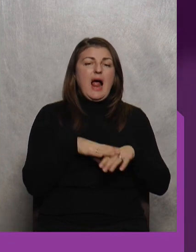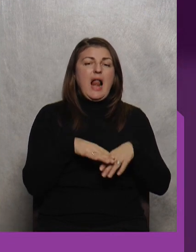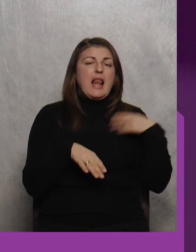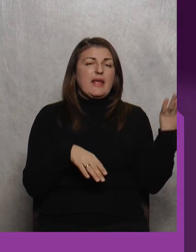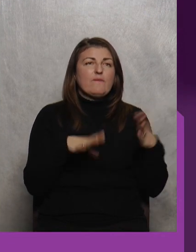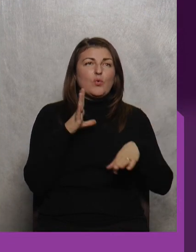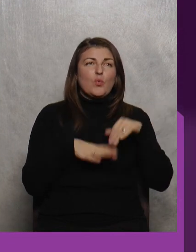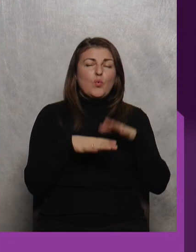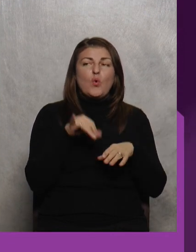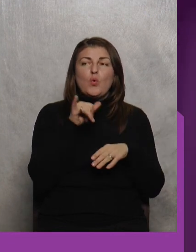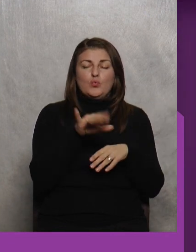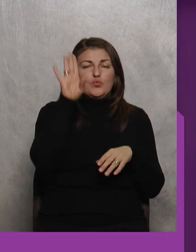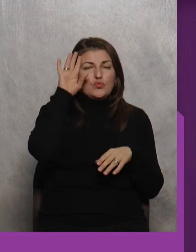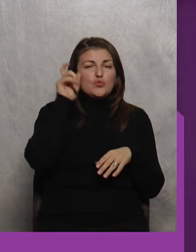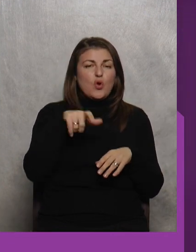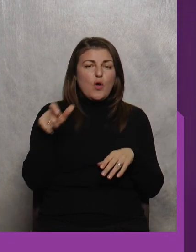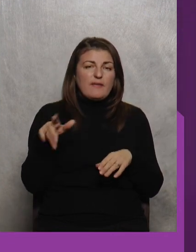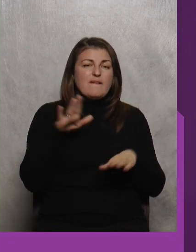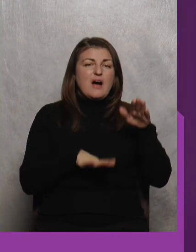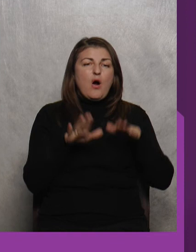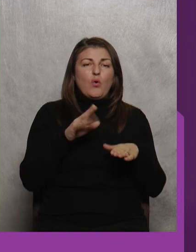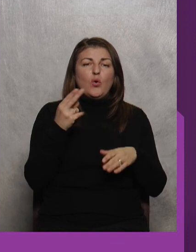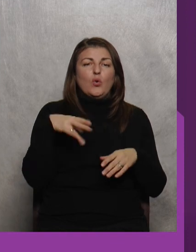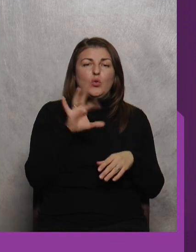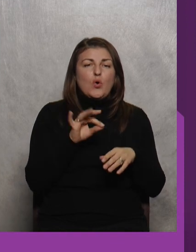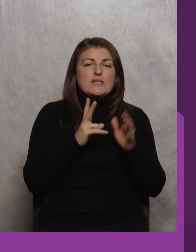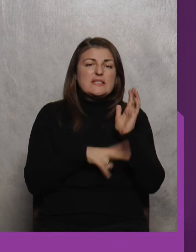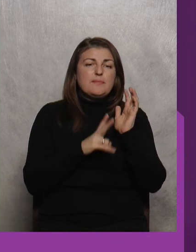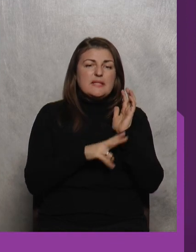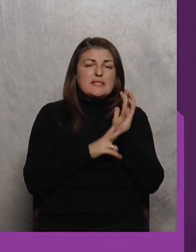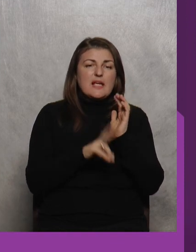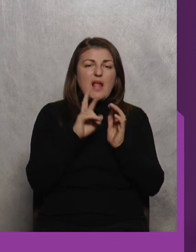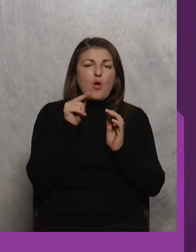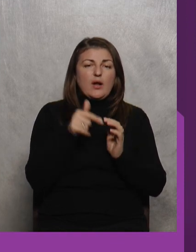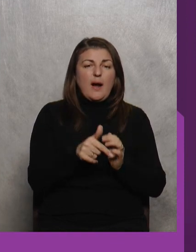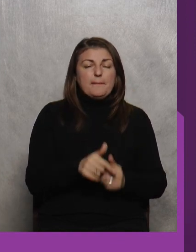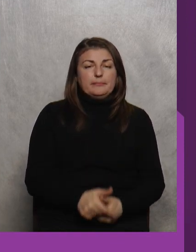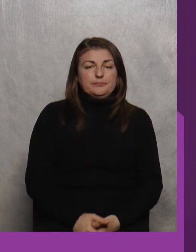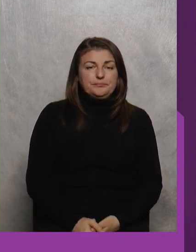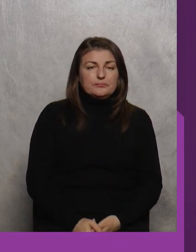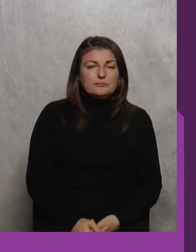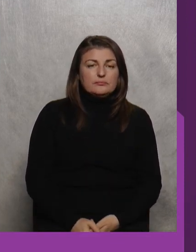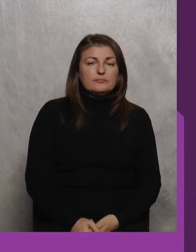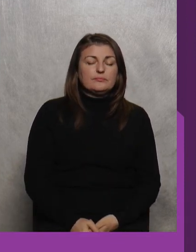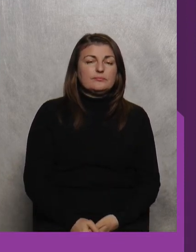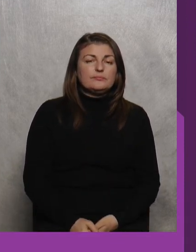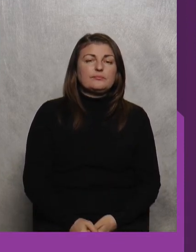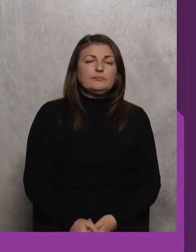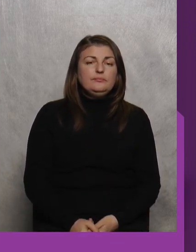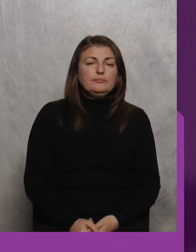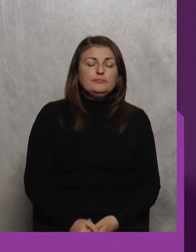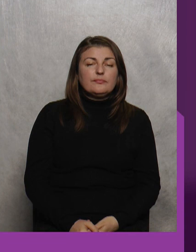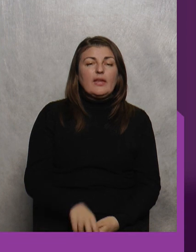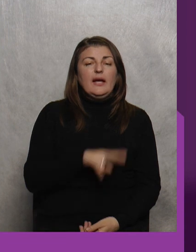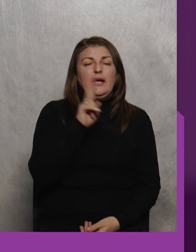руку у чоловіків вагою до 70 кілограмів.